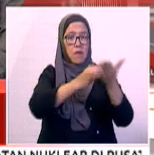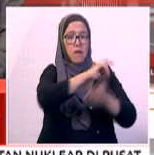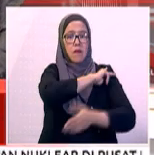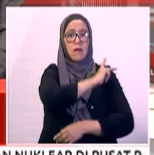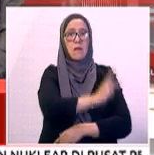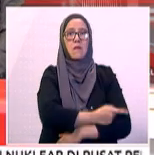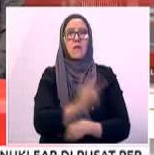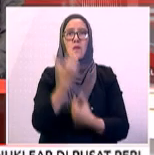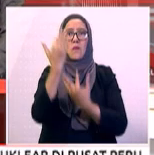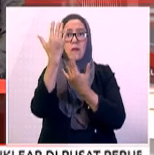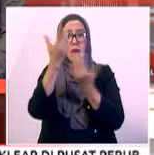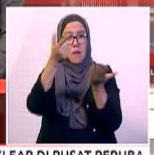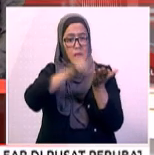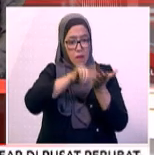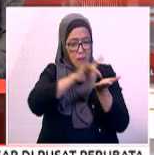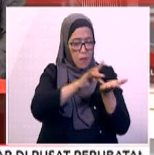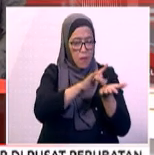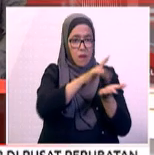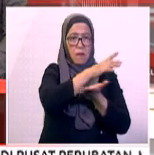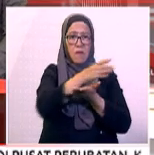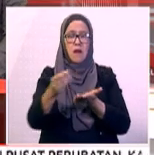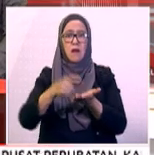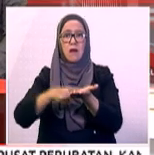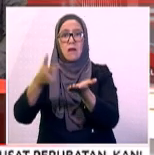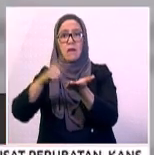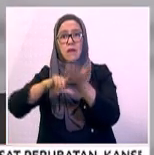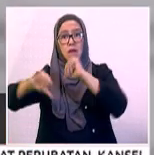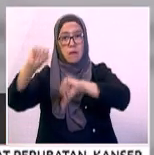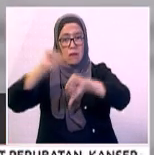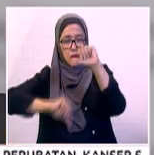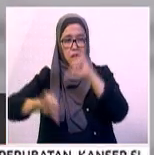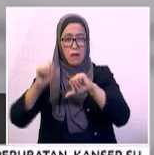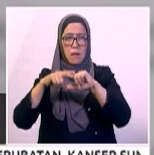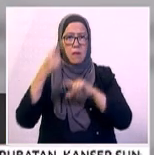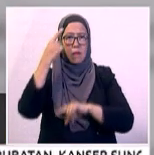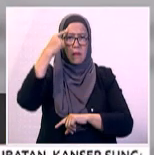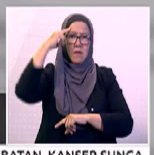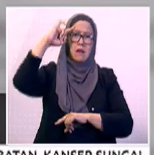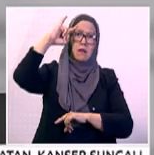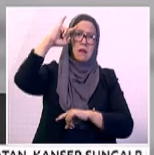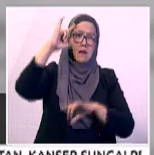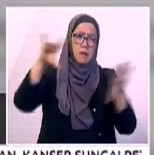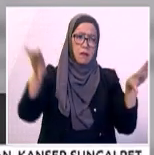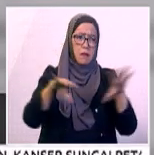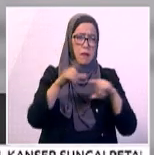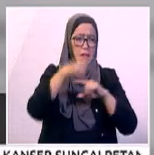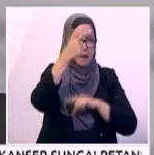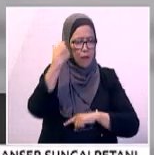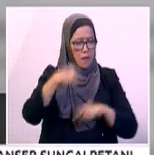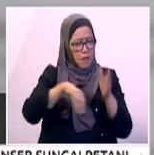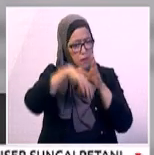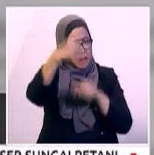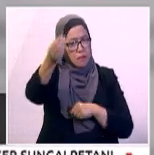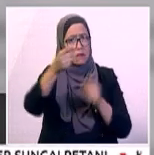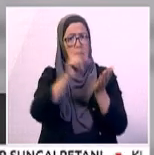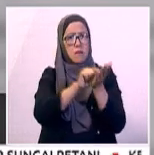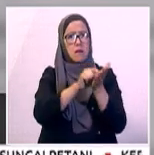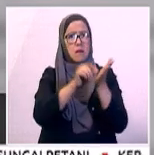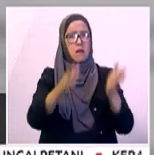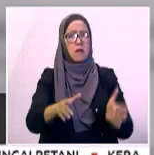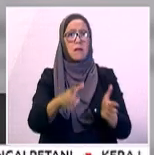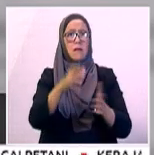Kimia sebelum mengambil tindakan lanjut. Spekulasi terbabit dipercayai dibuat berdasarkan kenyataan media Ketua Wanita